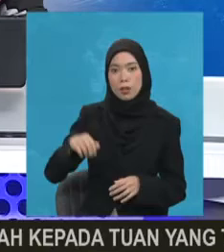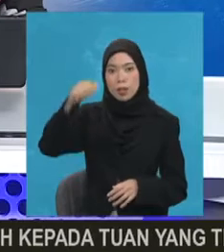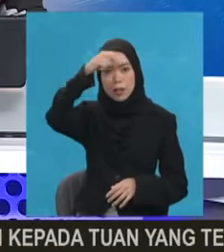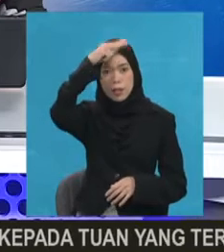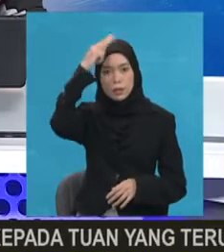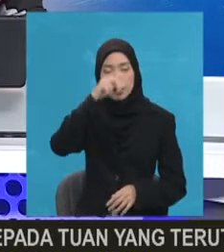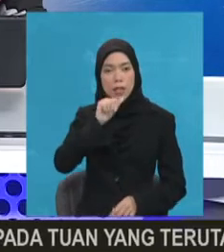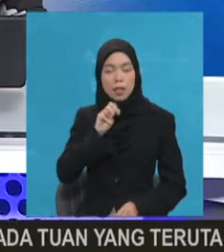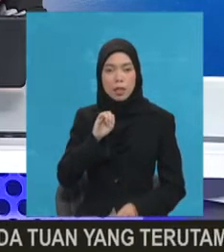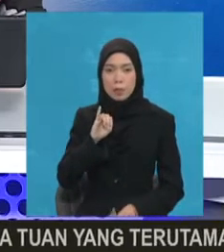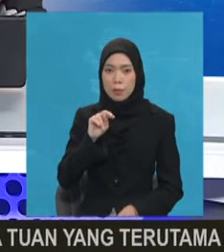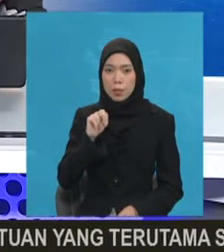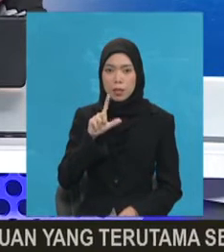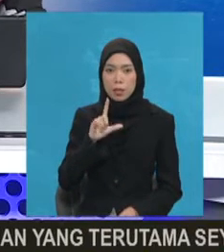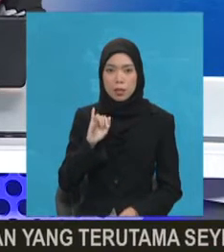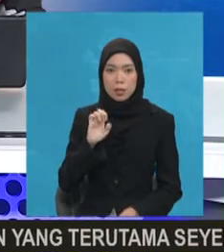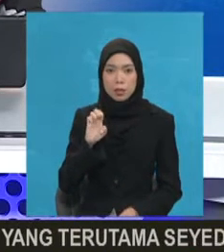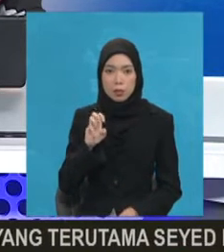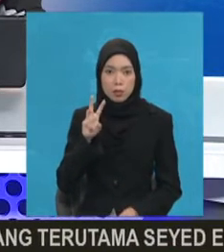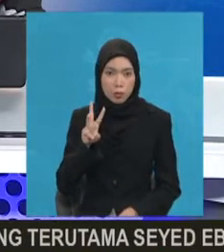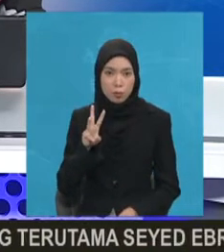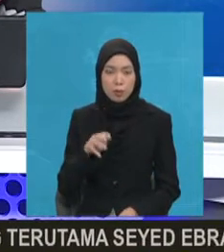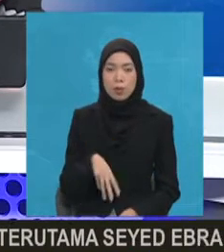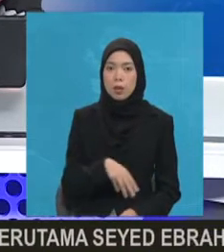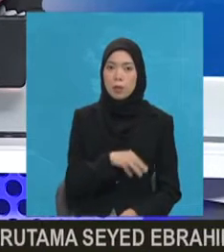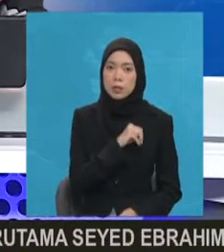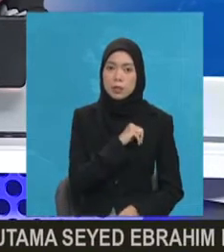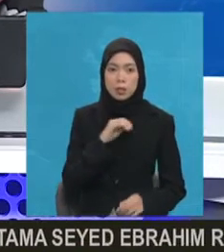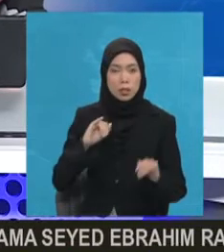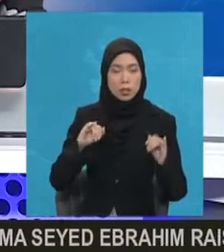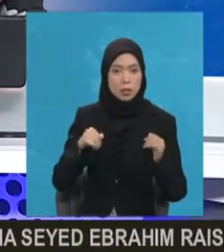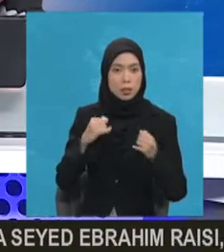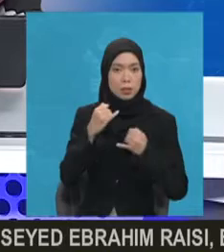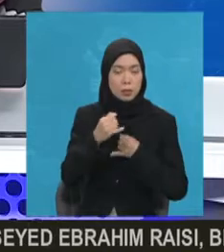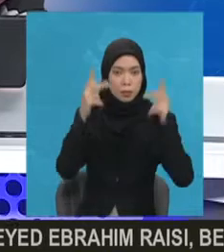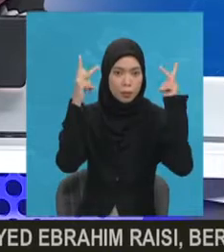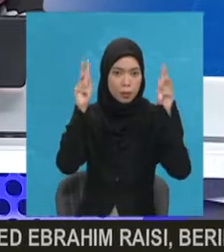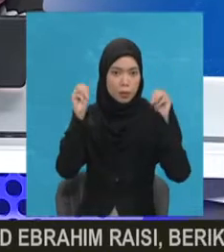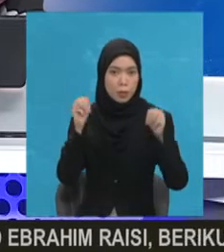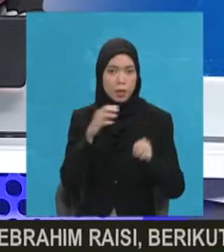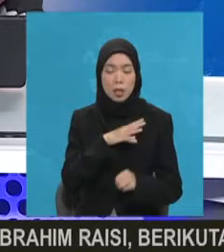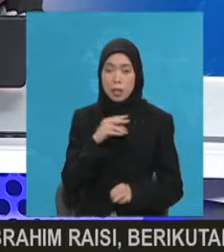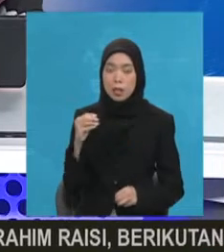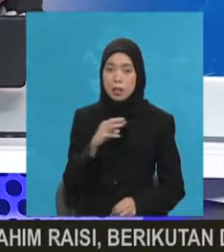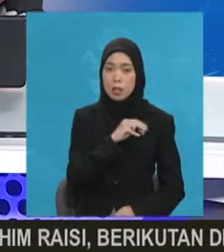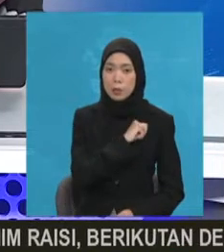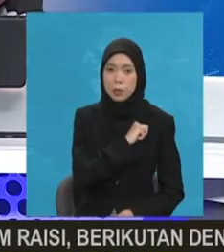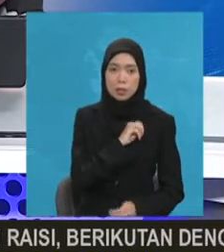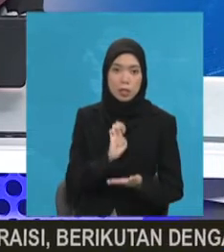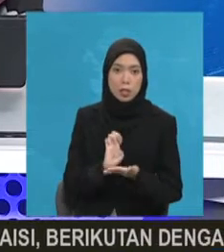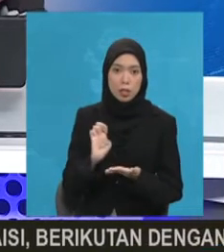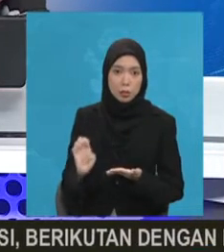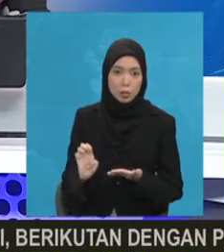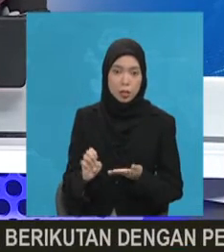Abdullah mansuri dicoba tampilan menteri dan menteri keuangan dan ekonomi kedua semasa menghadiri musyawarat menteri-menteri